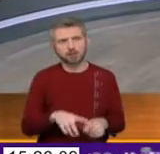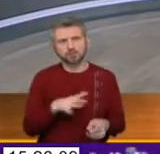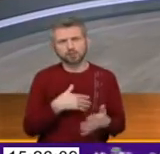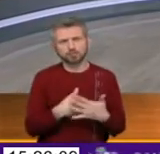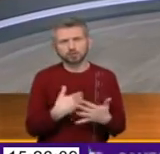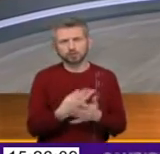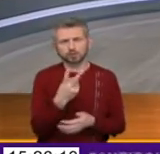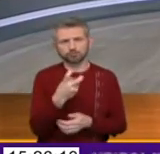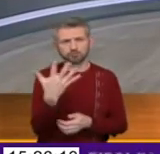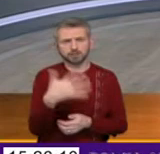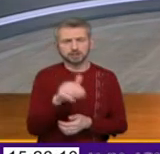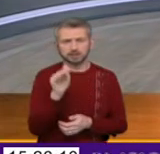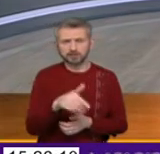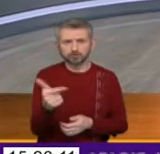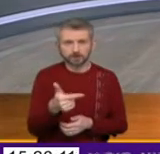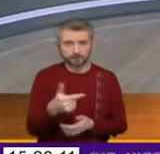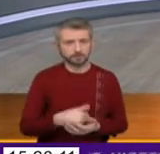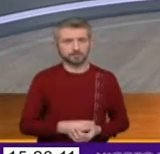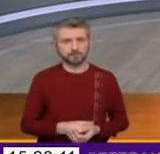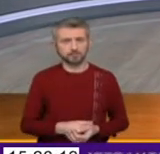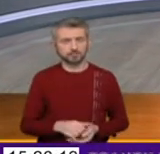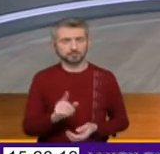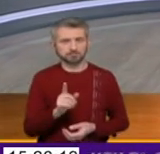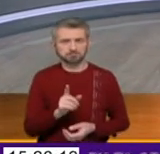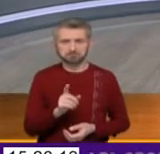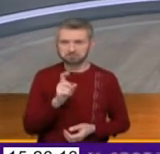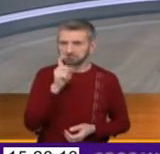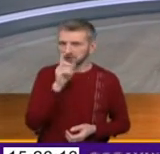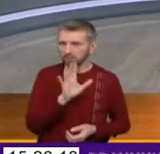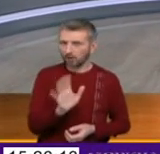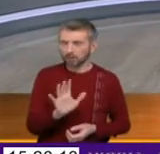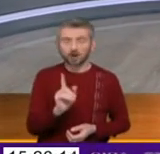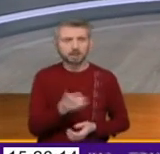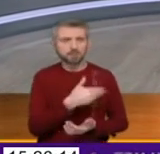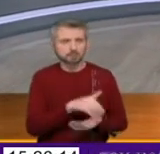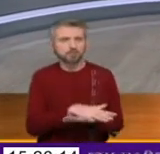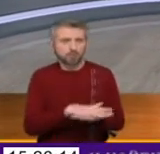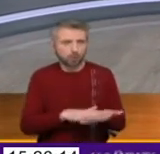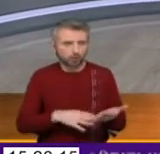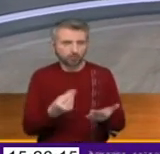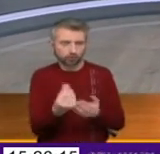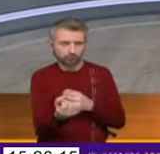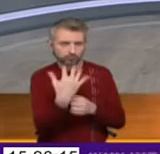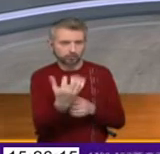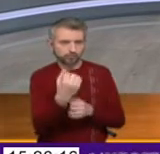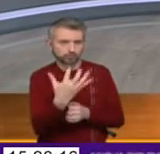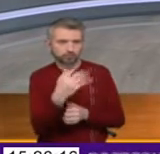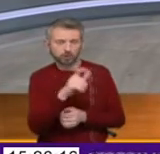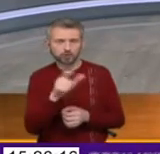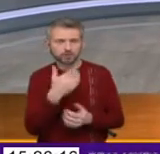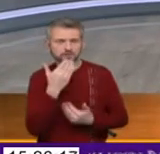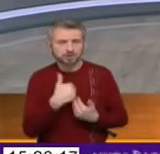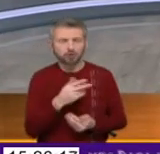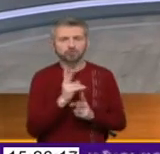близько 250 тисяч гривень, але досить непогано, ми так продовжували збирати кошти, тому що люди зверталися, хто